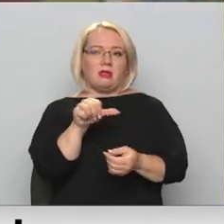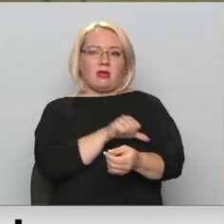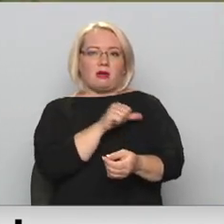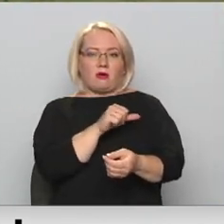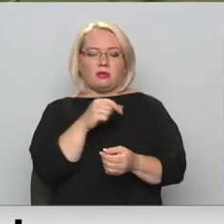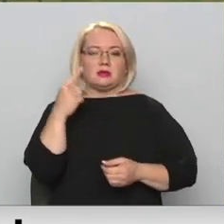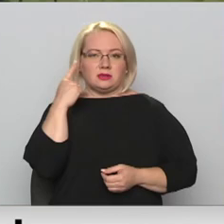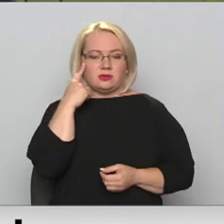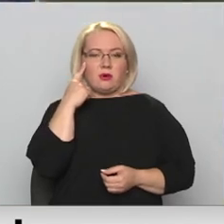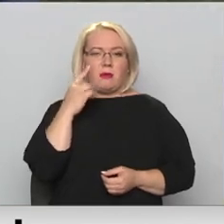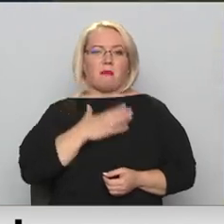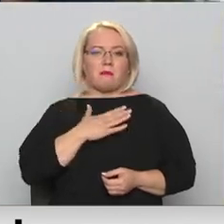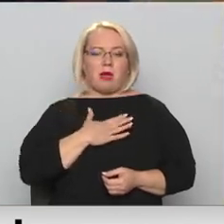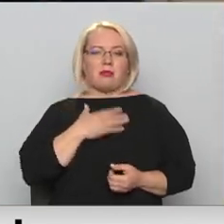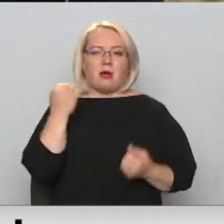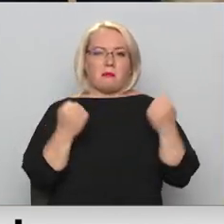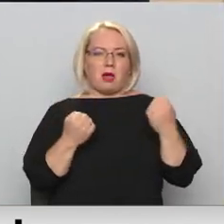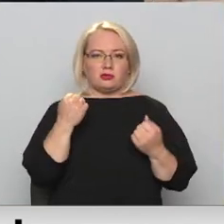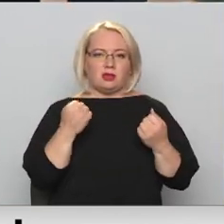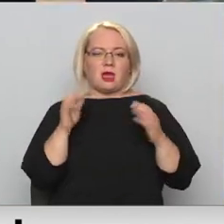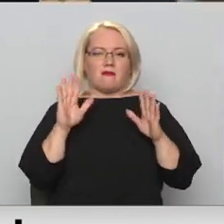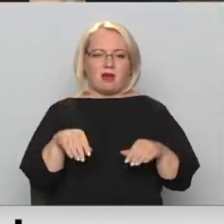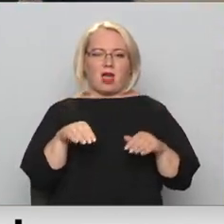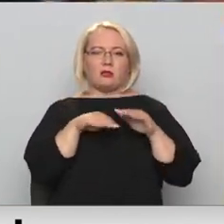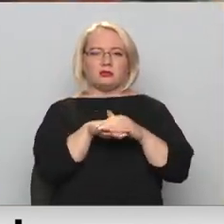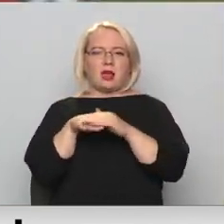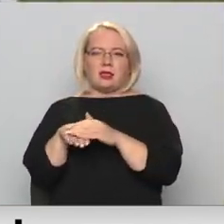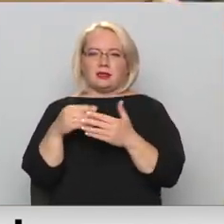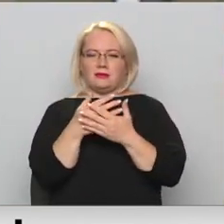es domāju, nu, manā mašīnā varētu būt salikt visas.